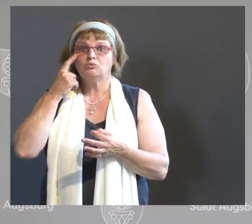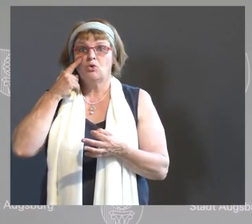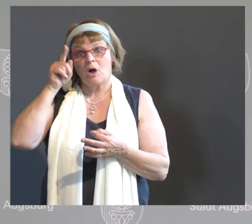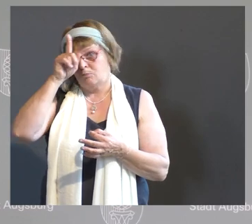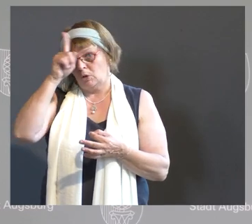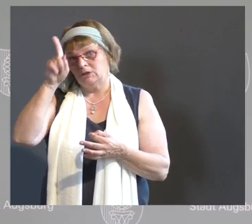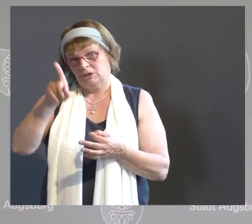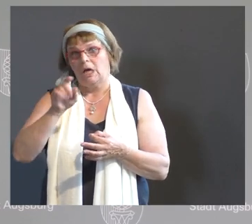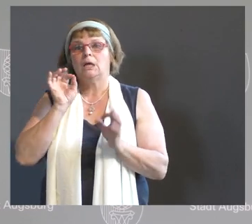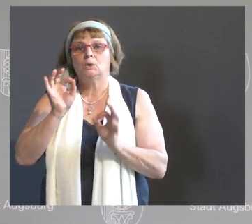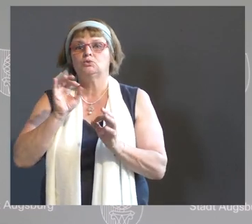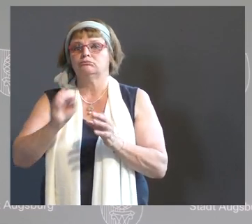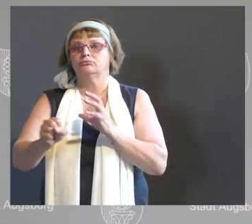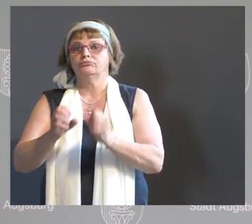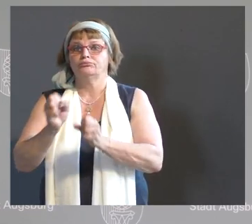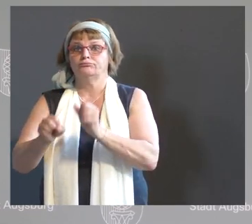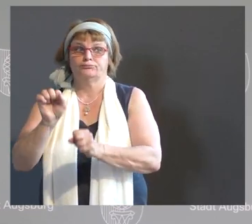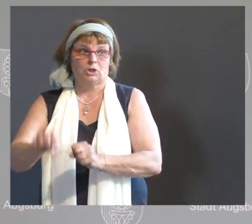schnell zugange ist.